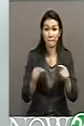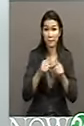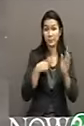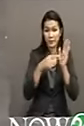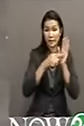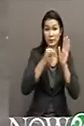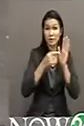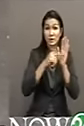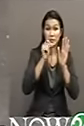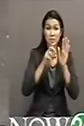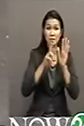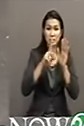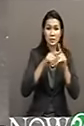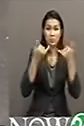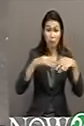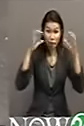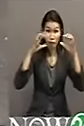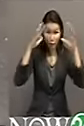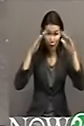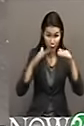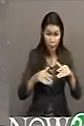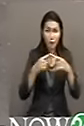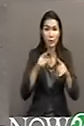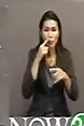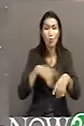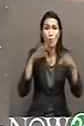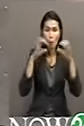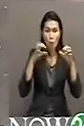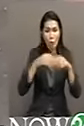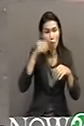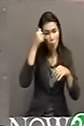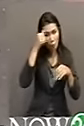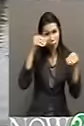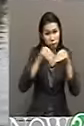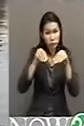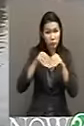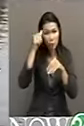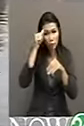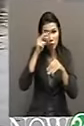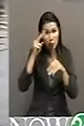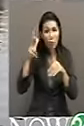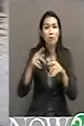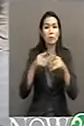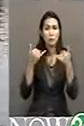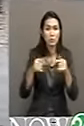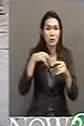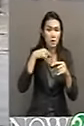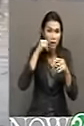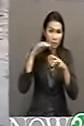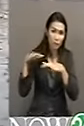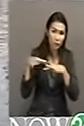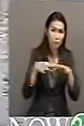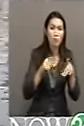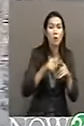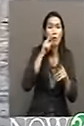ที่จังหวัดศรีสะเกษตอนนี้ฝนลดลงแล้วนะครับแต่ว่าฝนที่ตกอย่างหนักติดต่อกัน 2-3 วันที่ผ่านมาก็ได้ไหลหลากลงมาจ